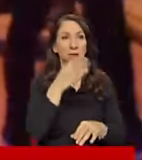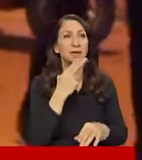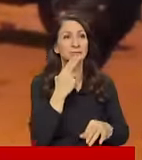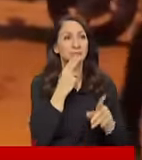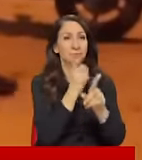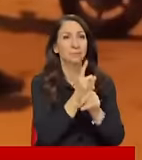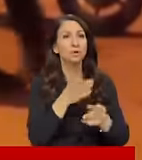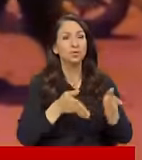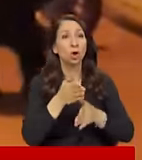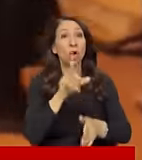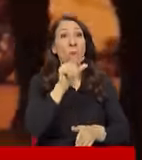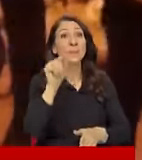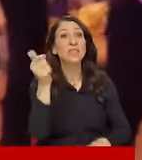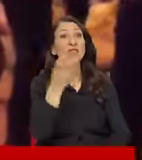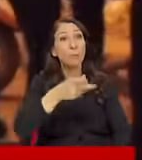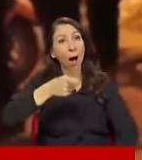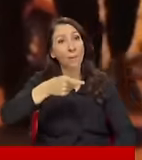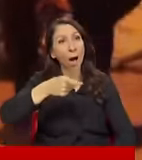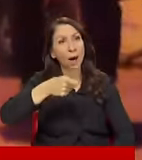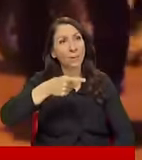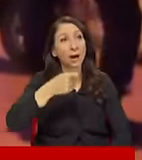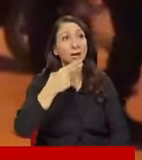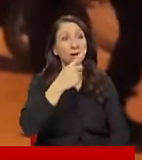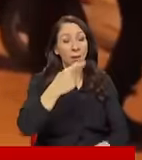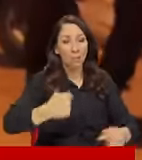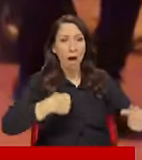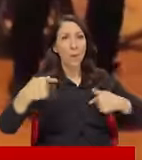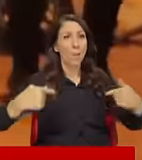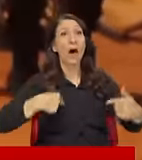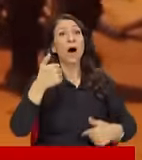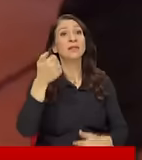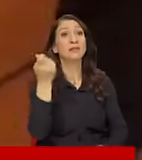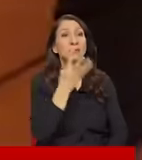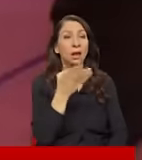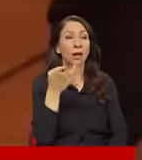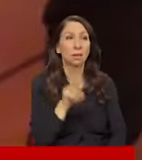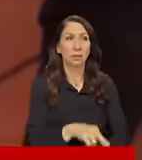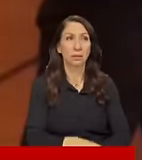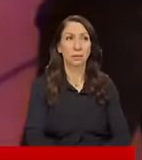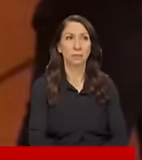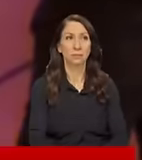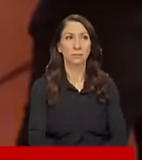yanına. Sokakta tam 11 el ateş etti. Neşe G. isabet eden 6 mermiyle yaşamını yitirdi.